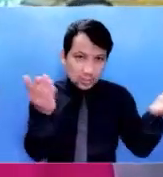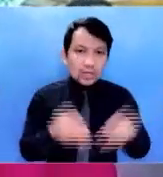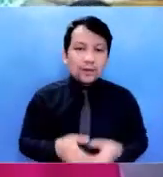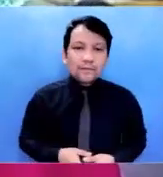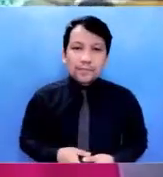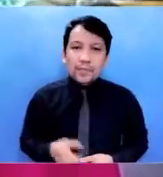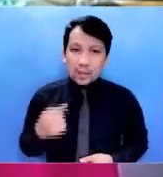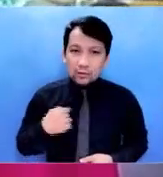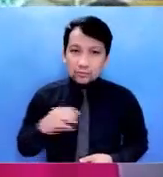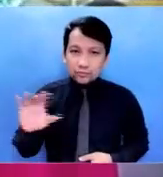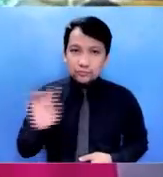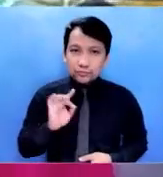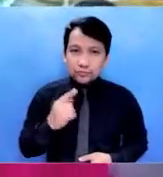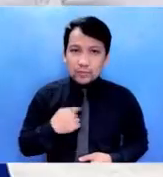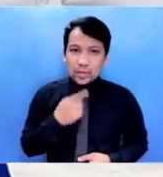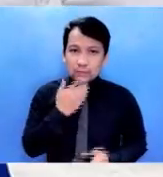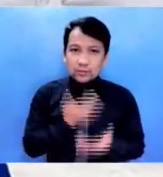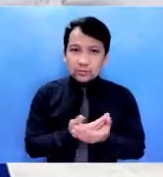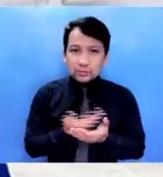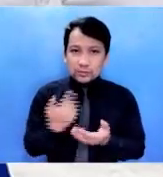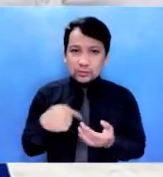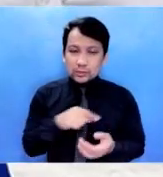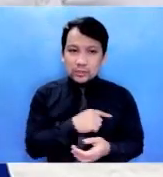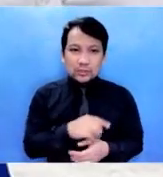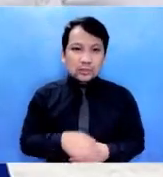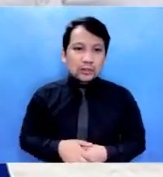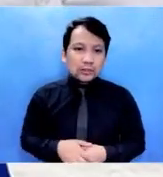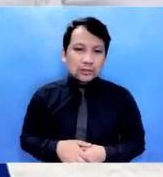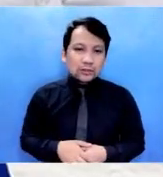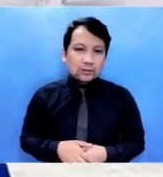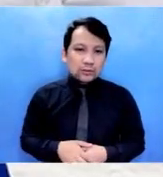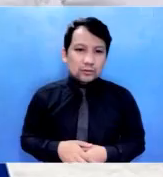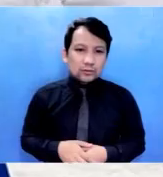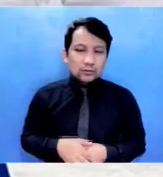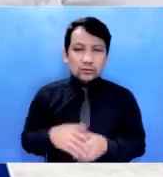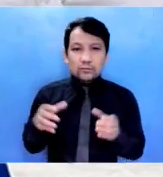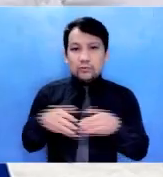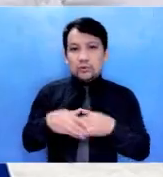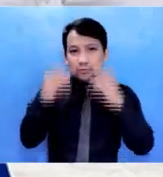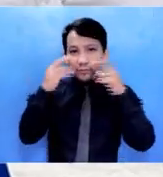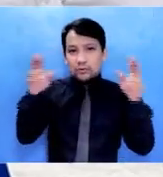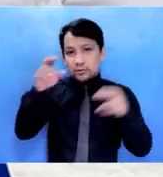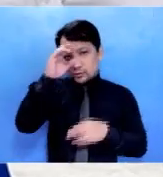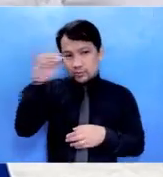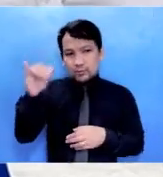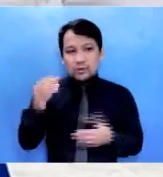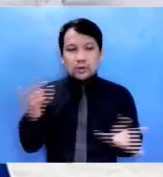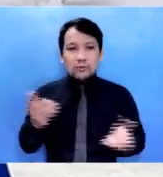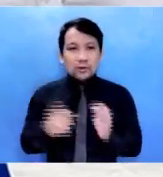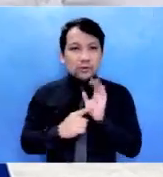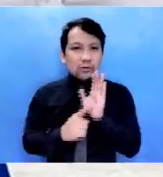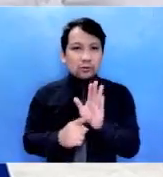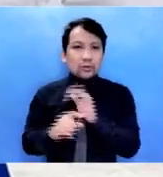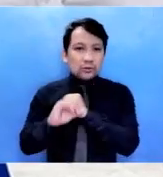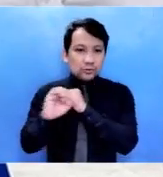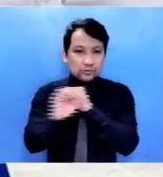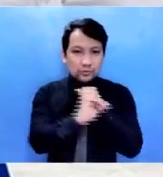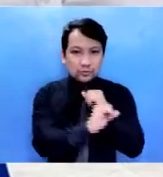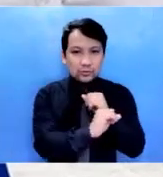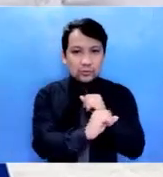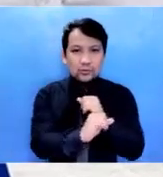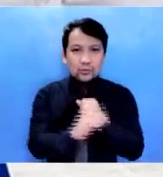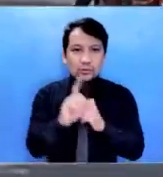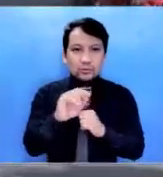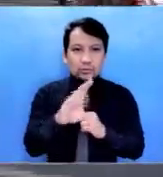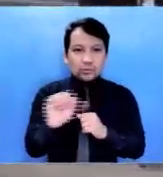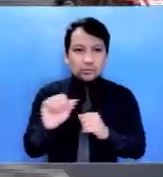pipiliin nila kung ano yung makakabuti sa kanila. May mga probinsya. Ang kampo naman ni Mayor Isko Moreno nagpakita ng resulta ng Tanghere Online